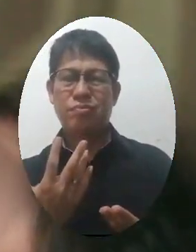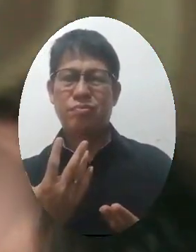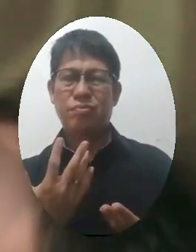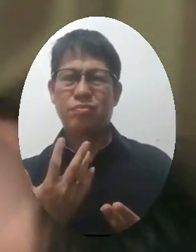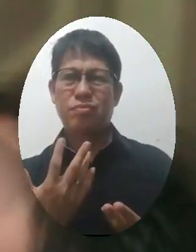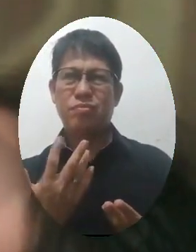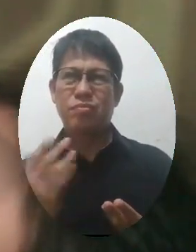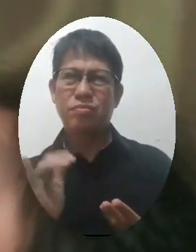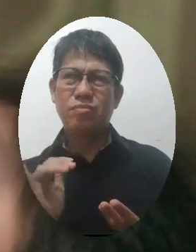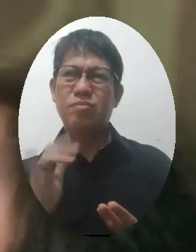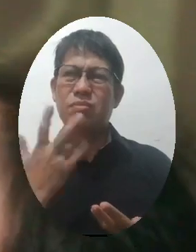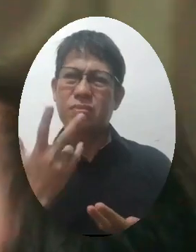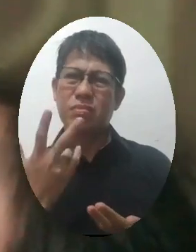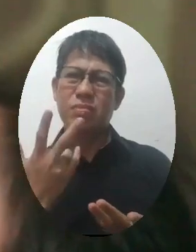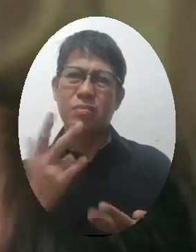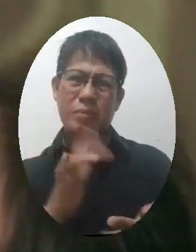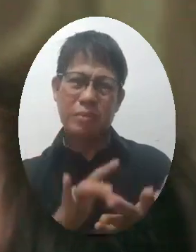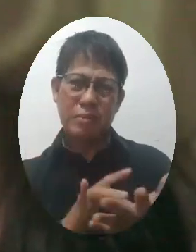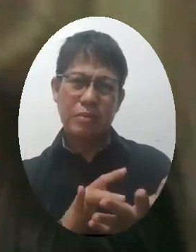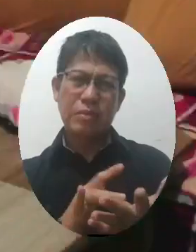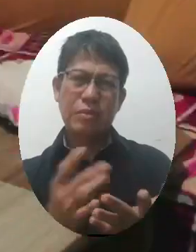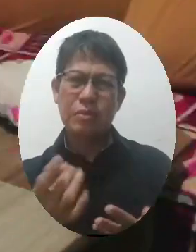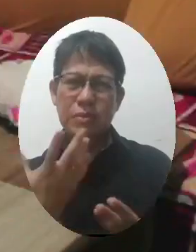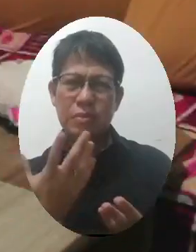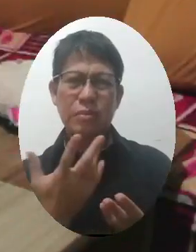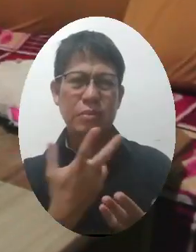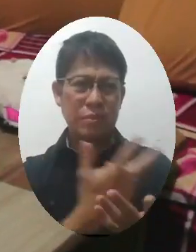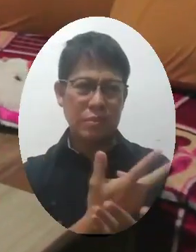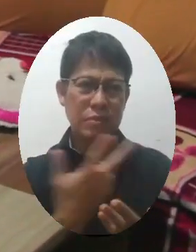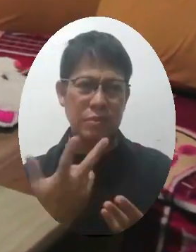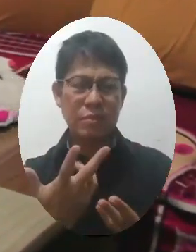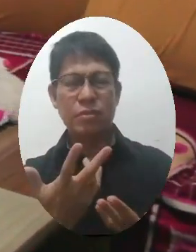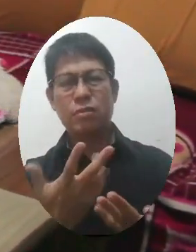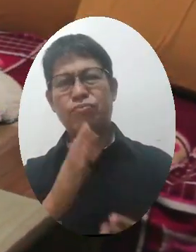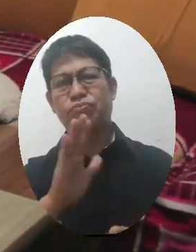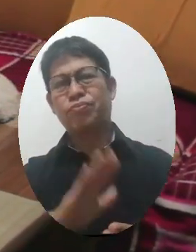bukod po doon, may tatlo po siyang maintenance meds.